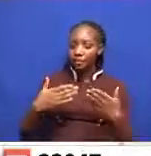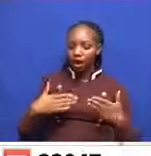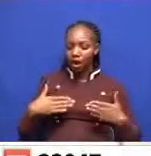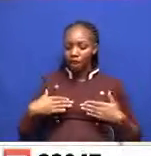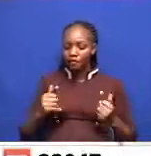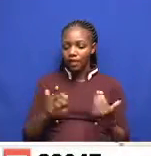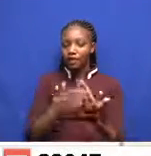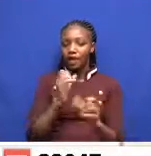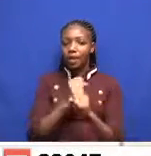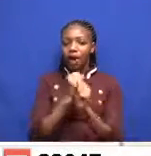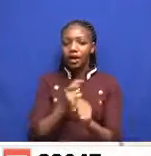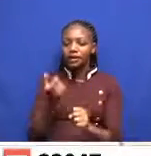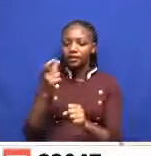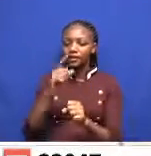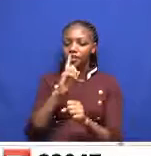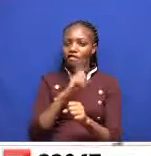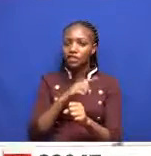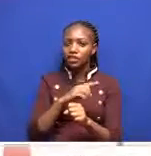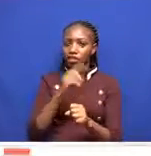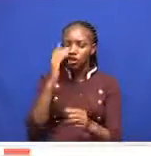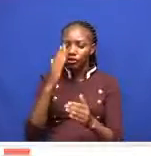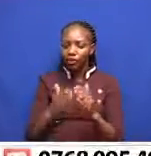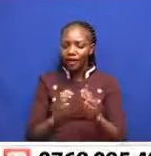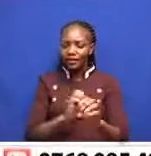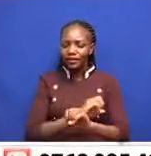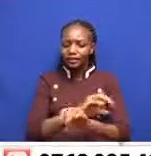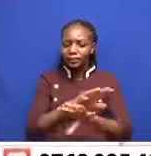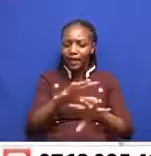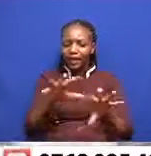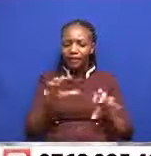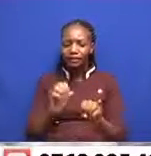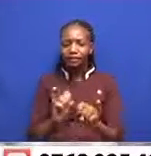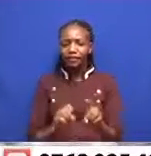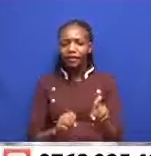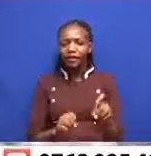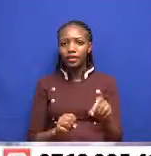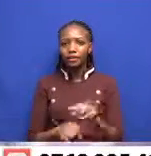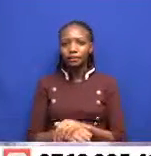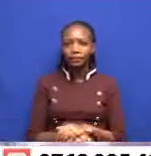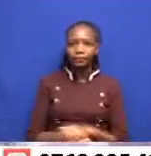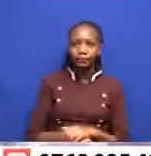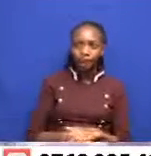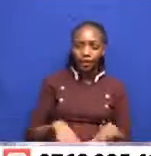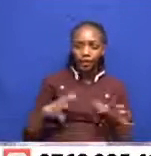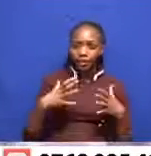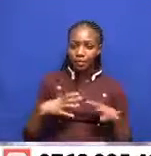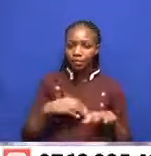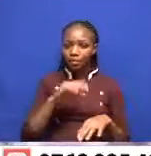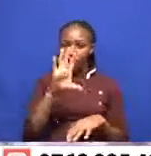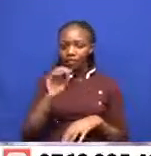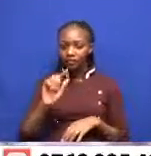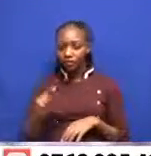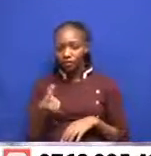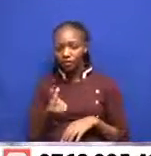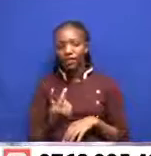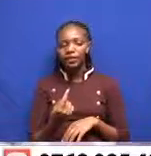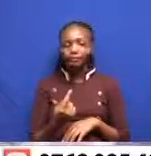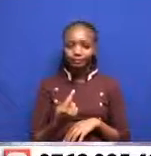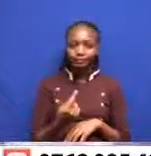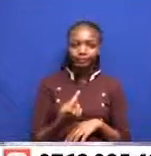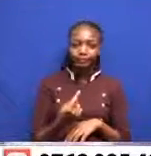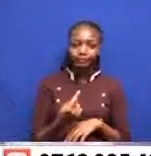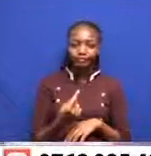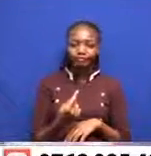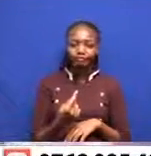been increased in a bid to curb the spread of COVID-19. Watu 50,000 tayari